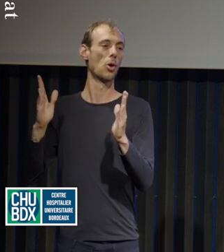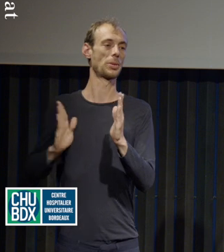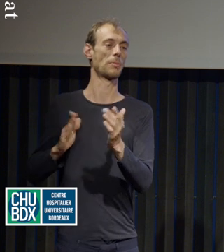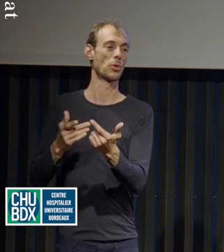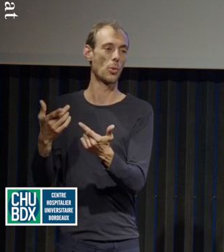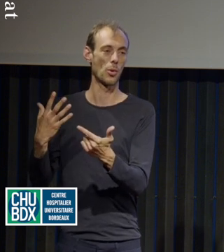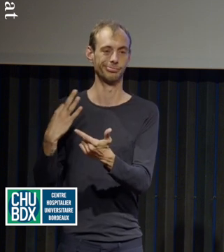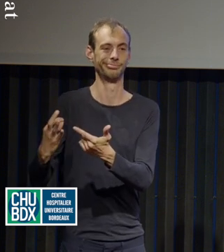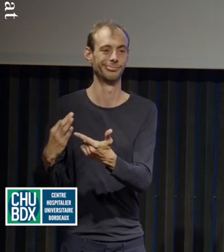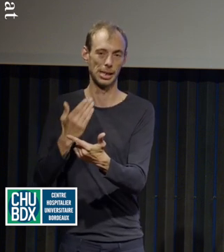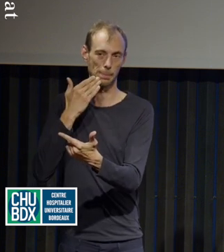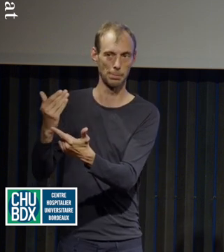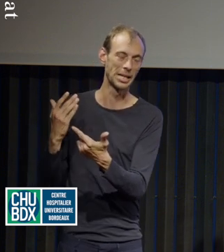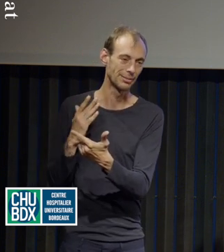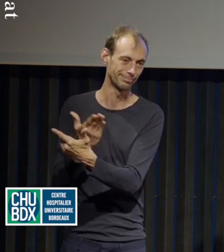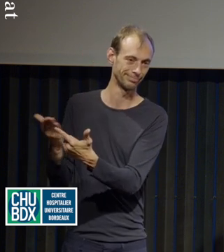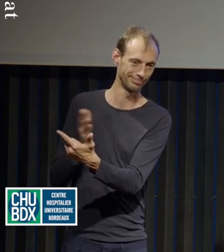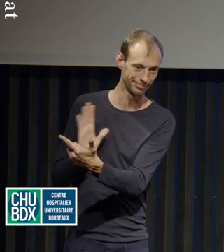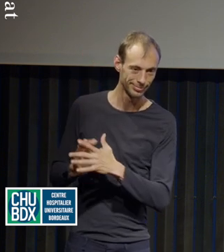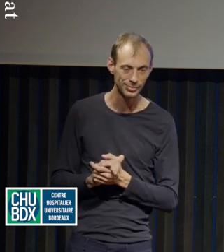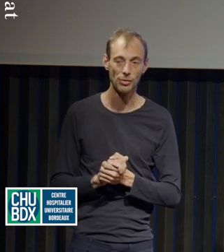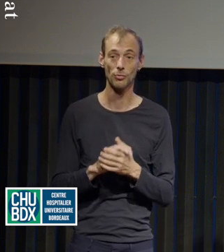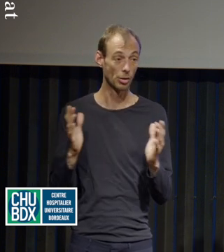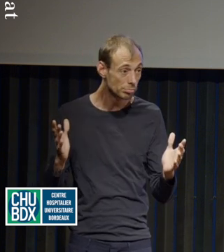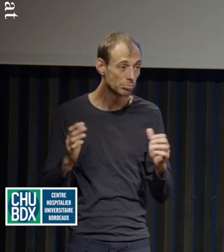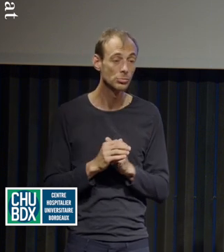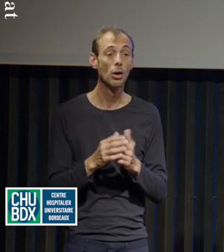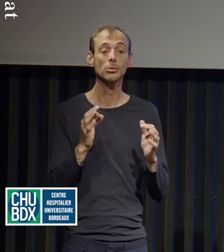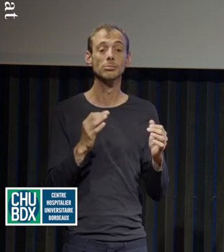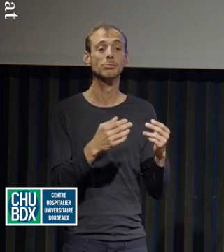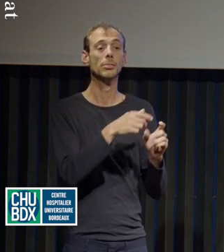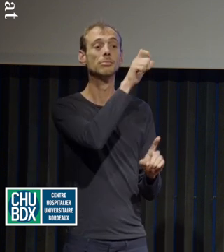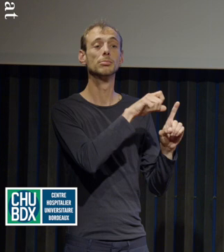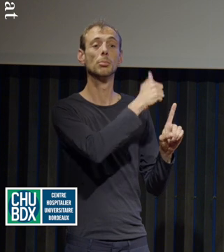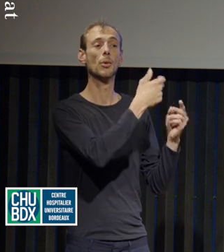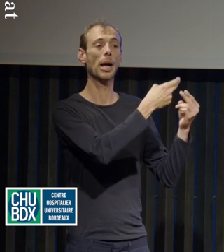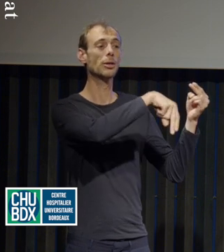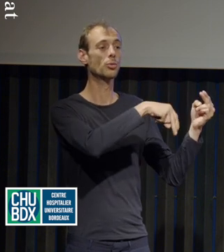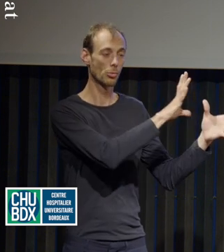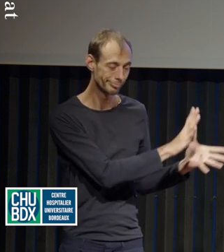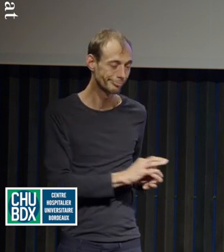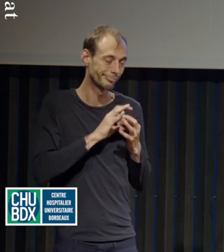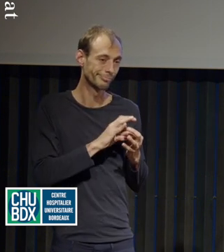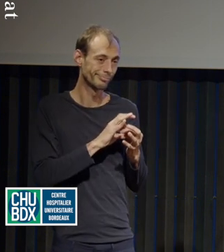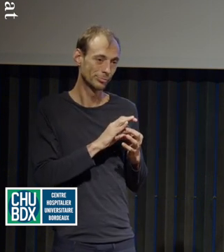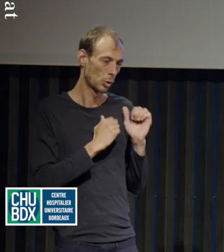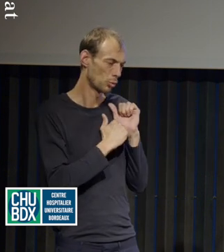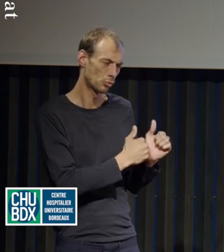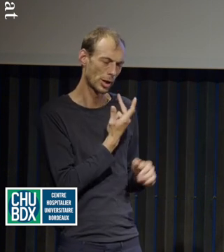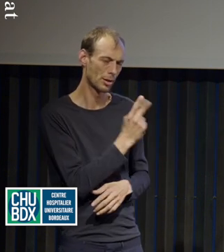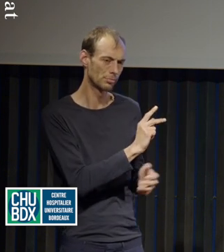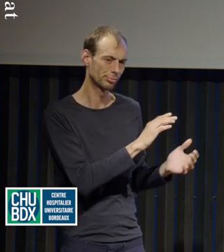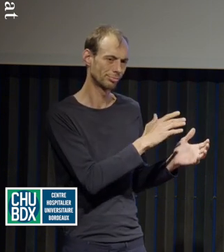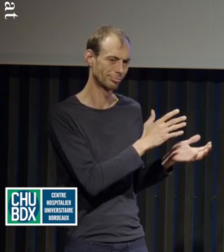participer à cette soirée. Donc, je vais poursuivre cette introduction générale dans la continuité de la présentation de Marie Tournier